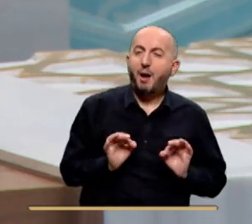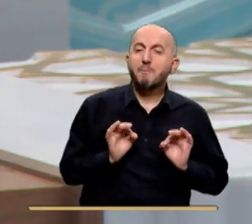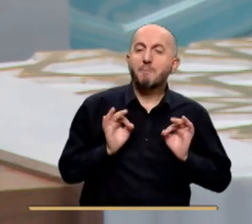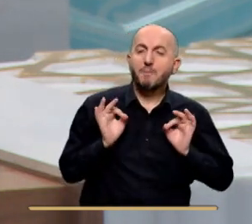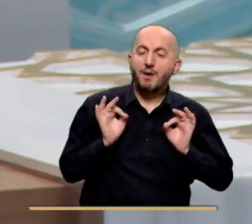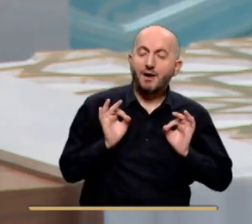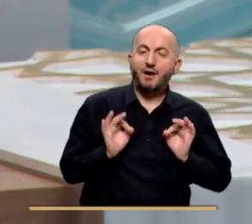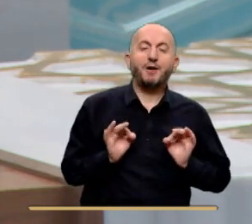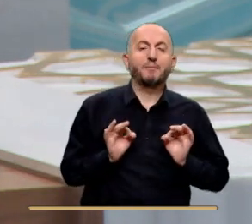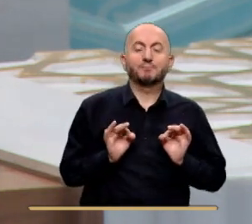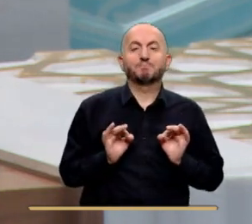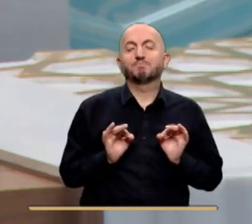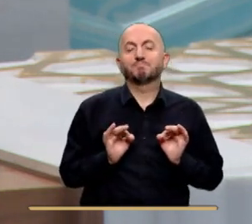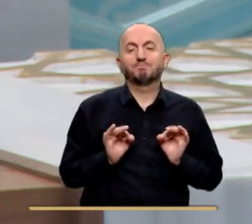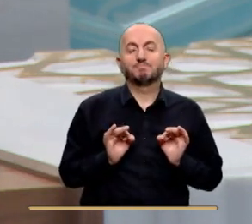ve la tuassiru,